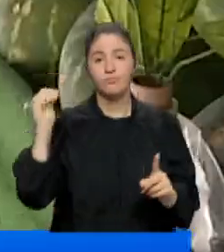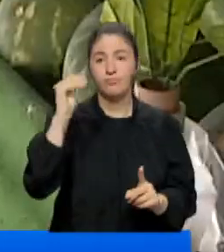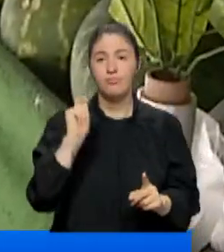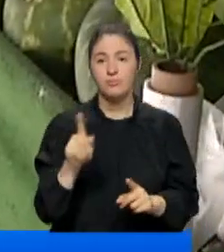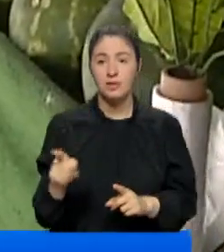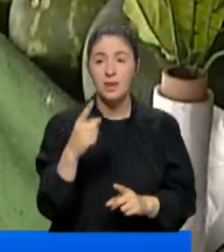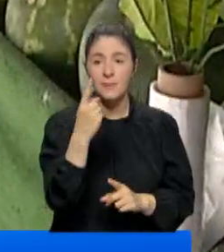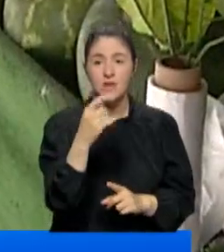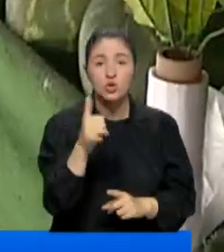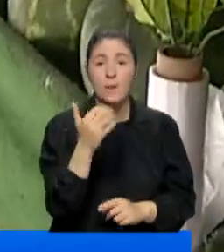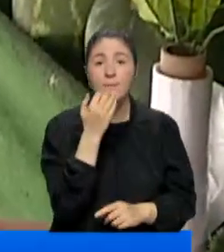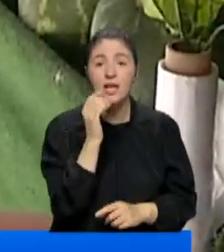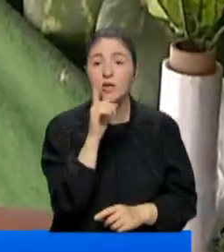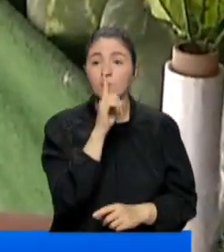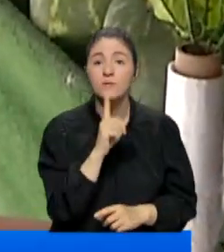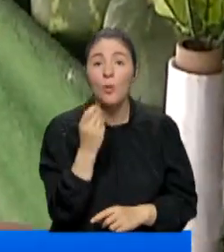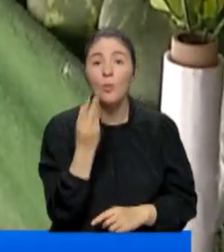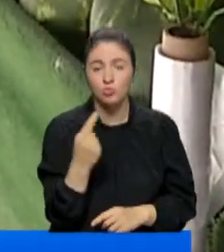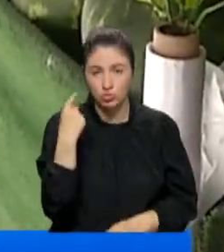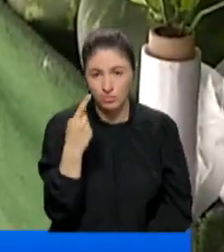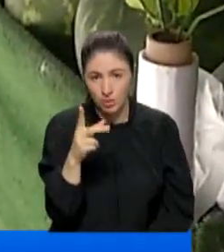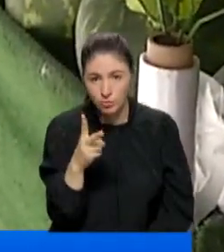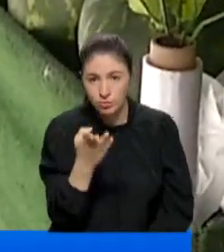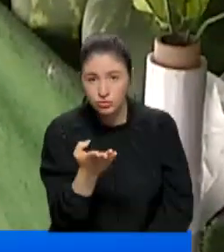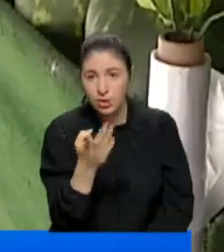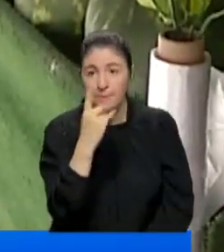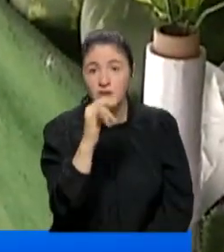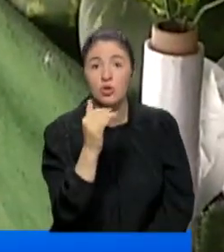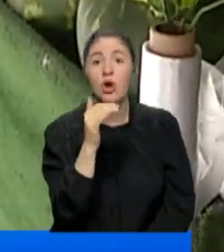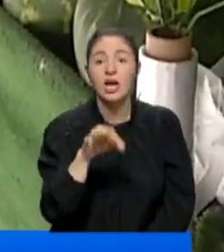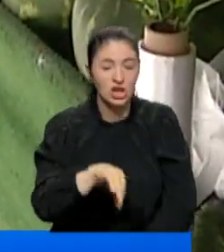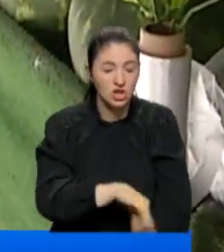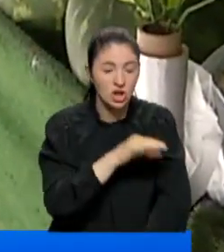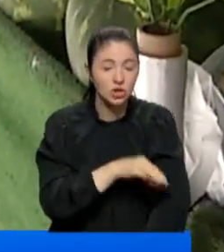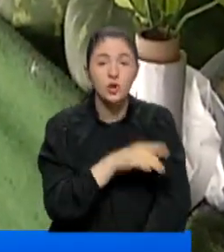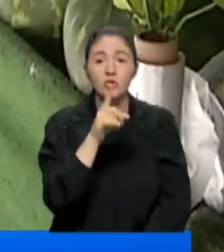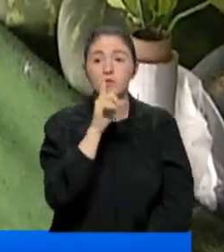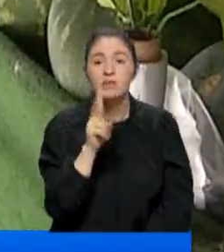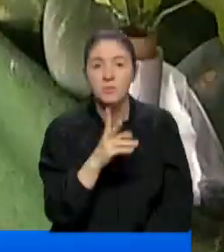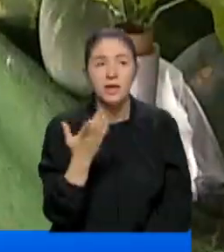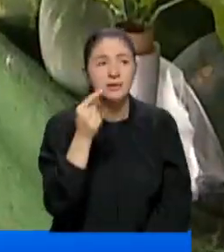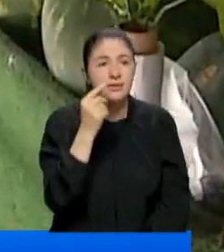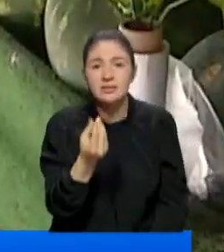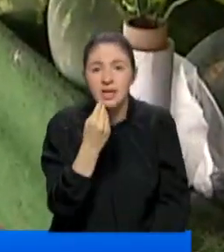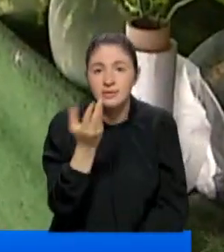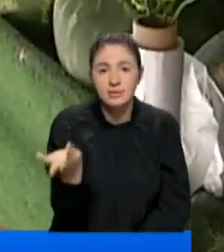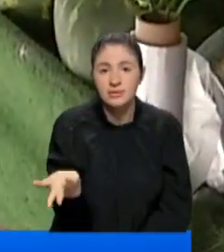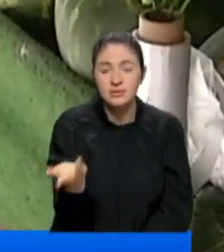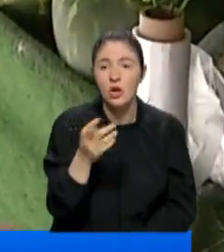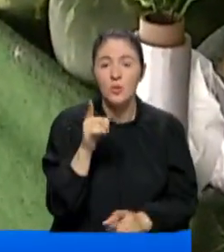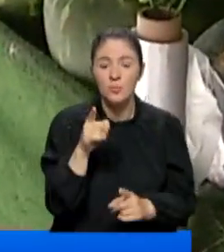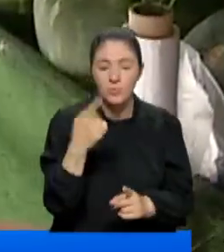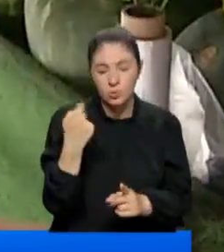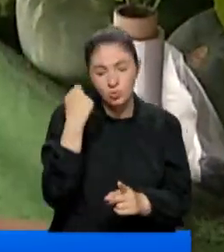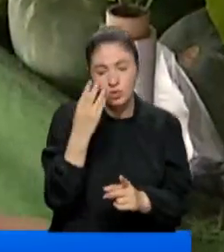yükseldi. Bir çilo peynir 100 lira olmuş, düşünebiliyor musun? Bir çilo kaşar 120 lira. İnsanlar nasıl yesinler? Bu ne